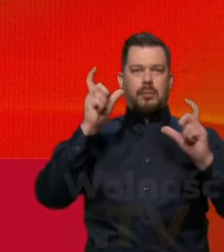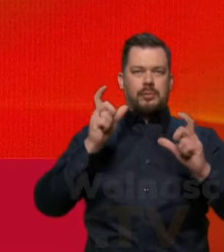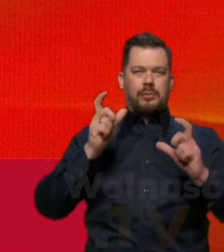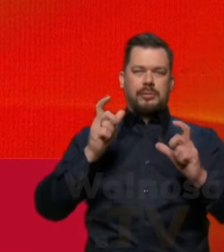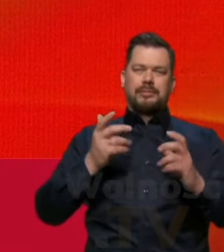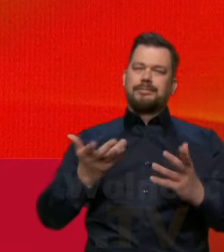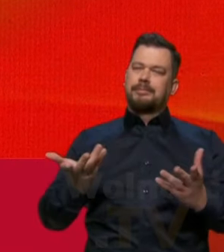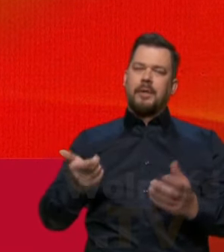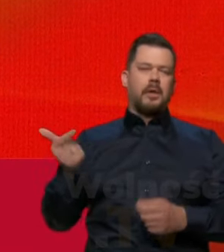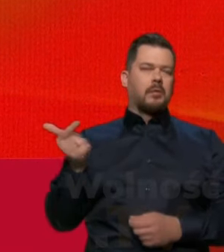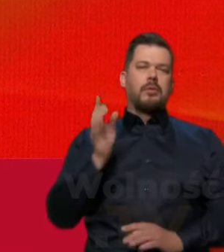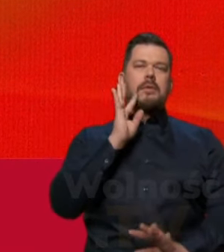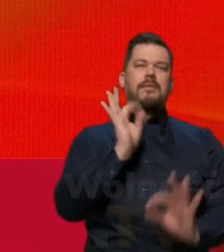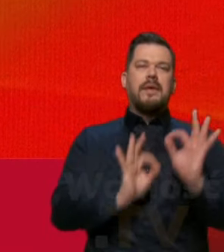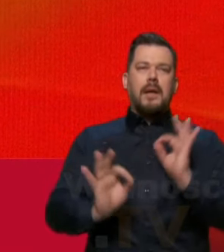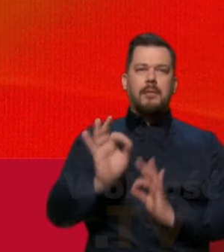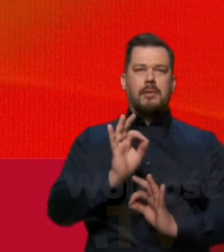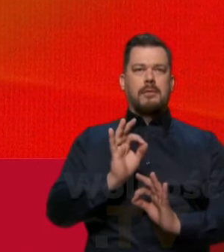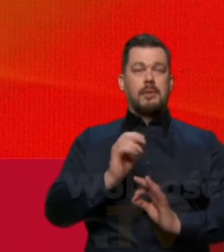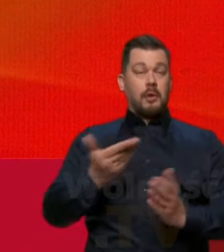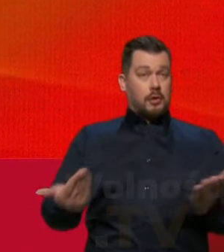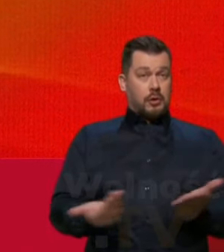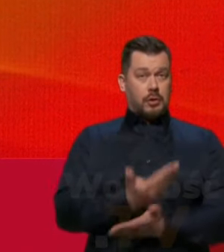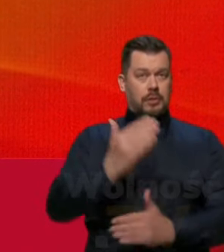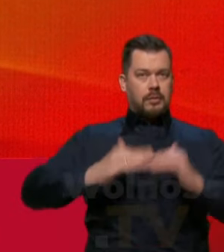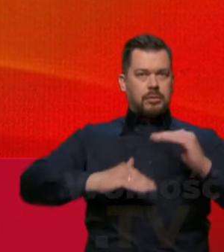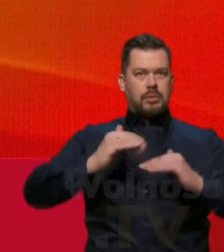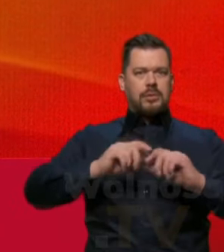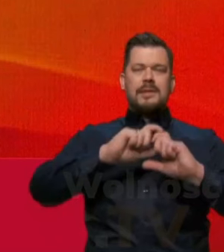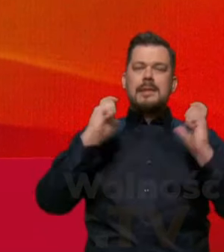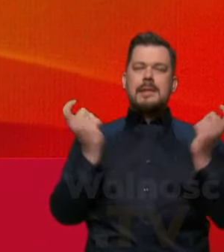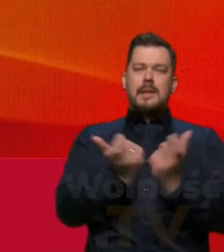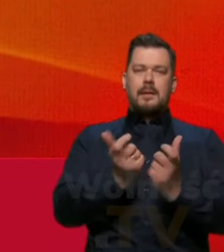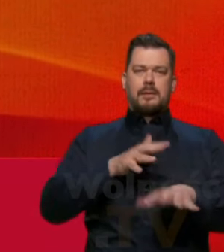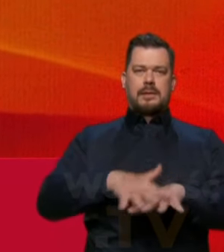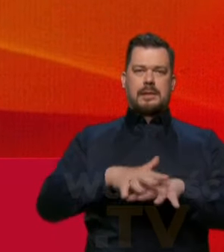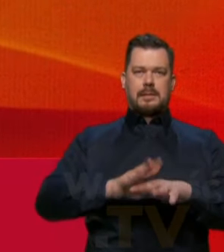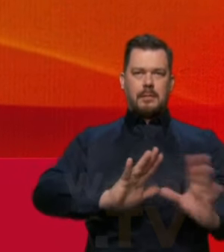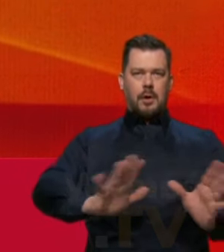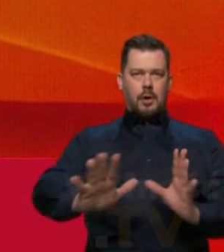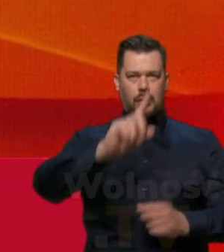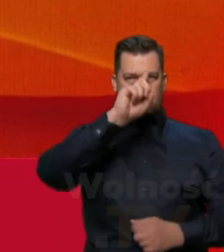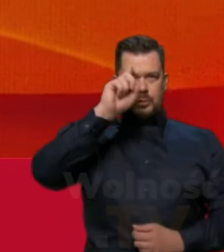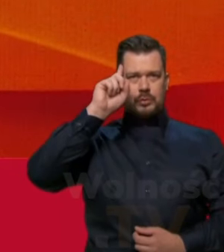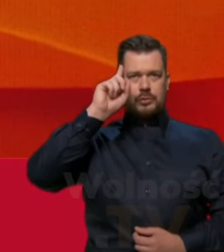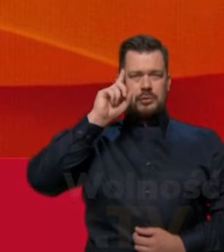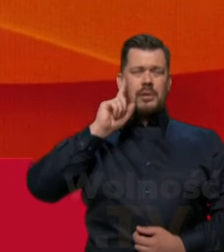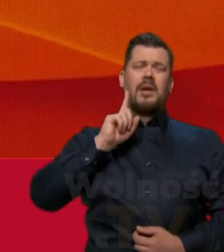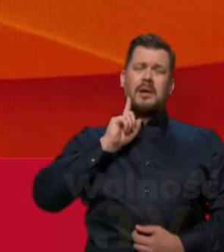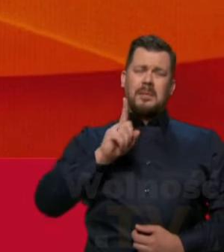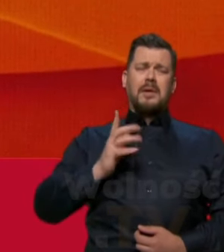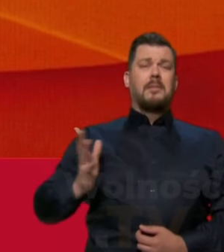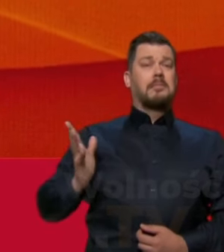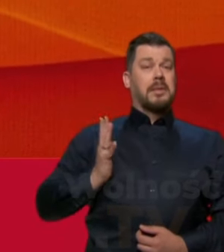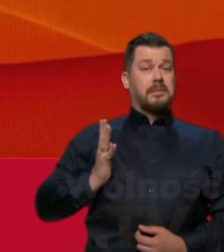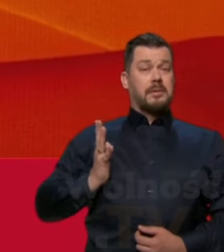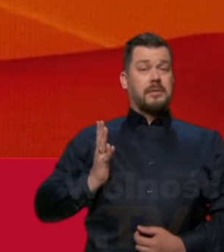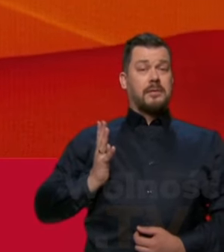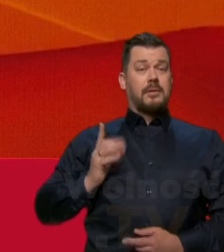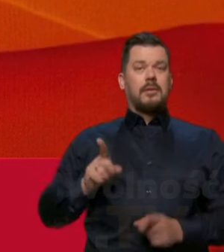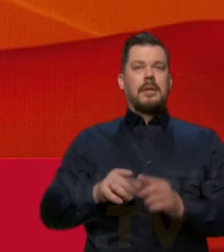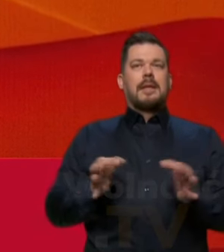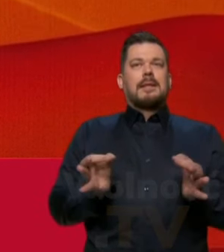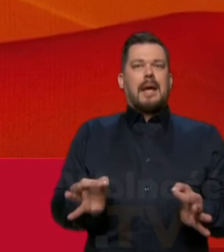musimy remontować schrony i zacząć budować nowe. Musimy stworzyć system ochrony ludności. Prawdą jest, że bezpieczeństwo to również tu